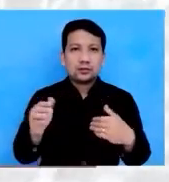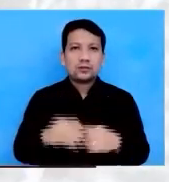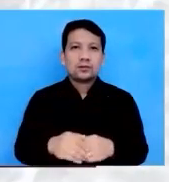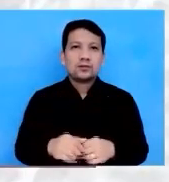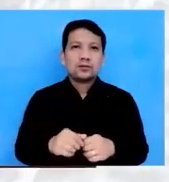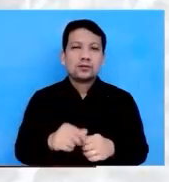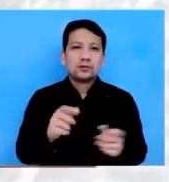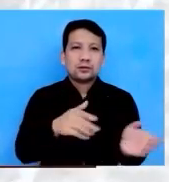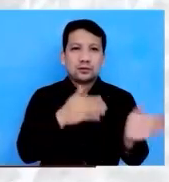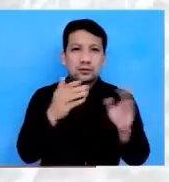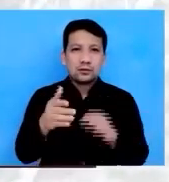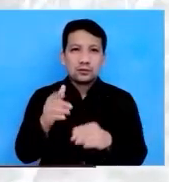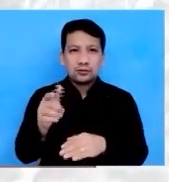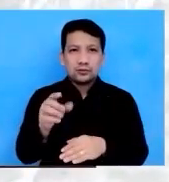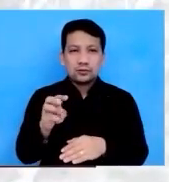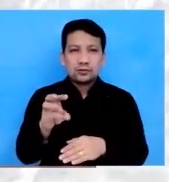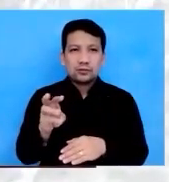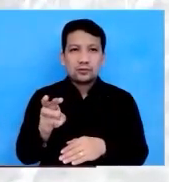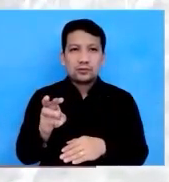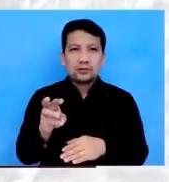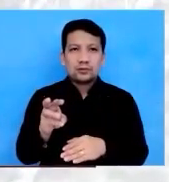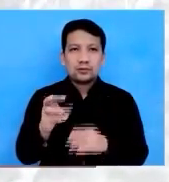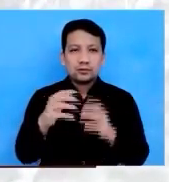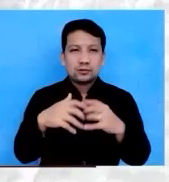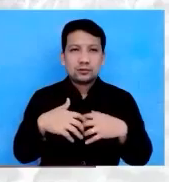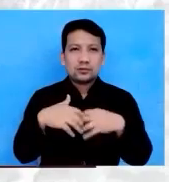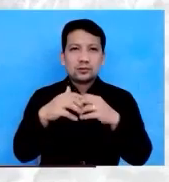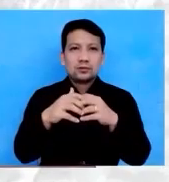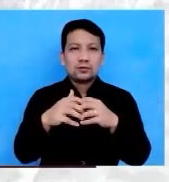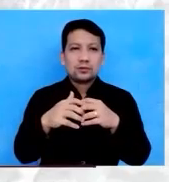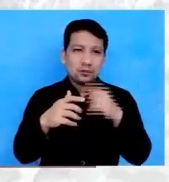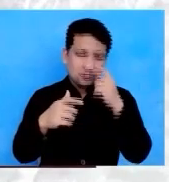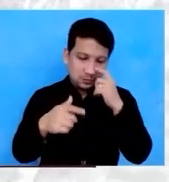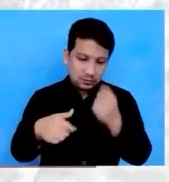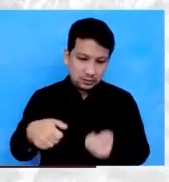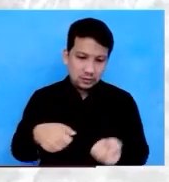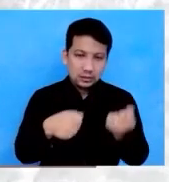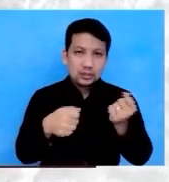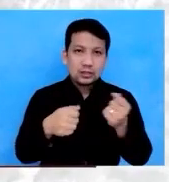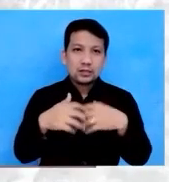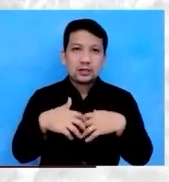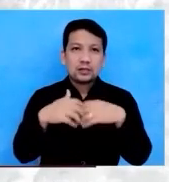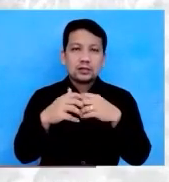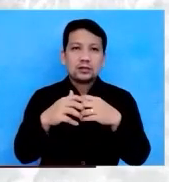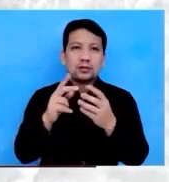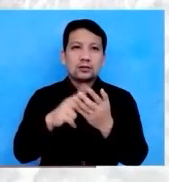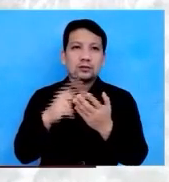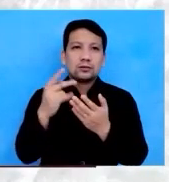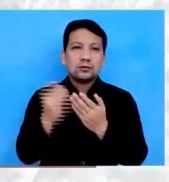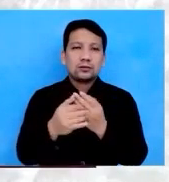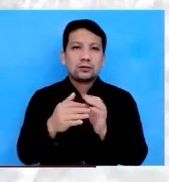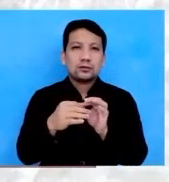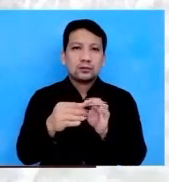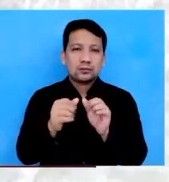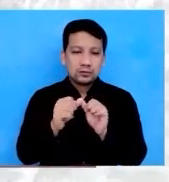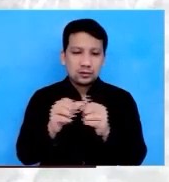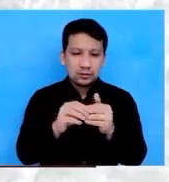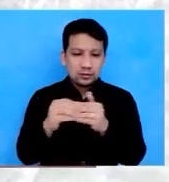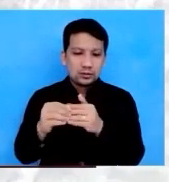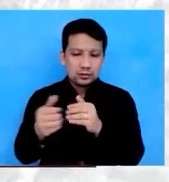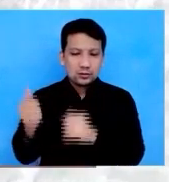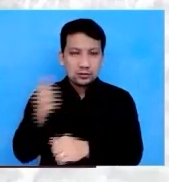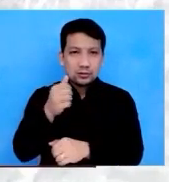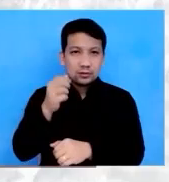sa 2016, kung saan sa wakas, naganap na ang groundbreaking ng naturang proyekto. Pinanguna naman yan ni dating